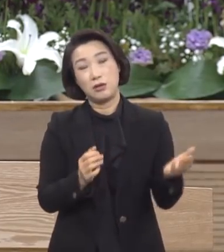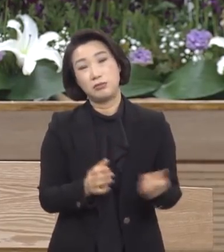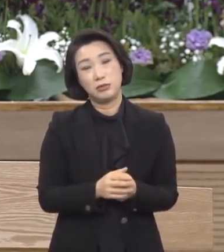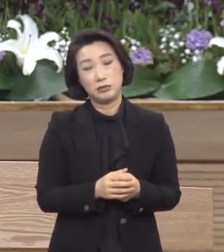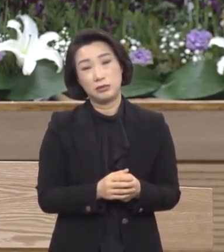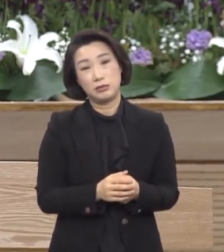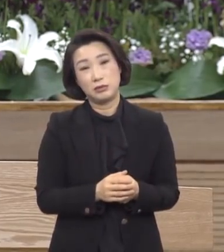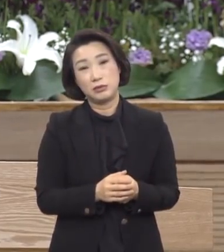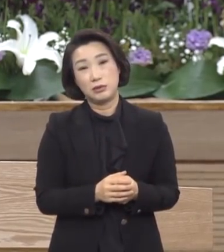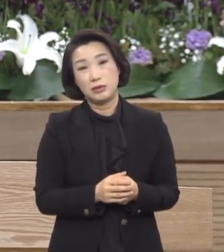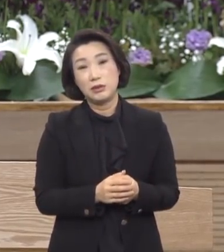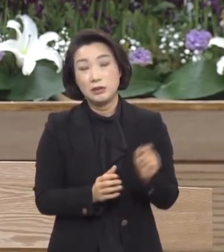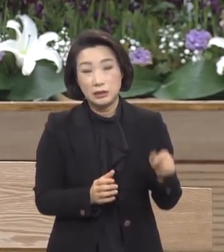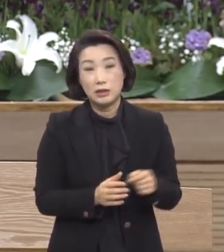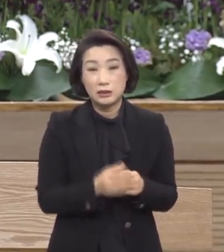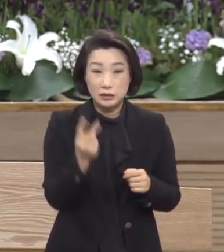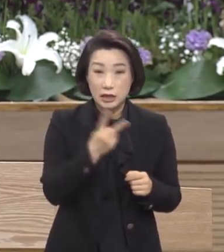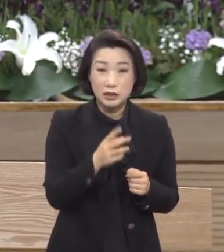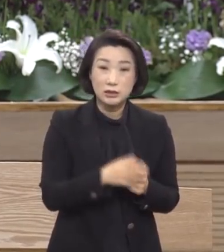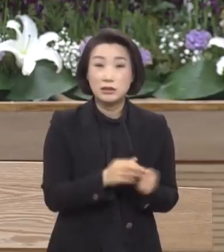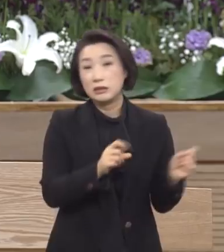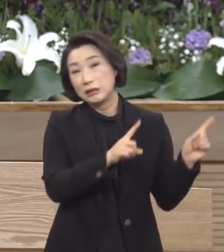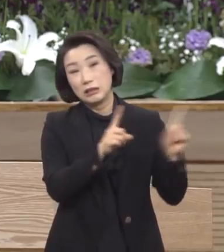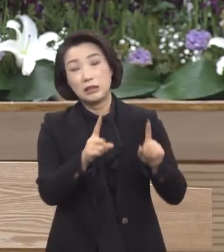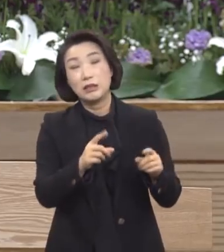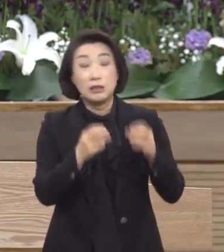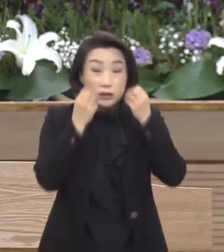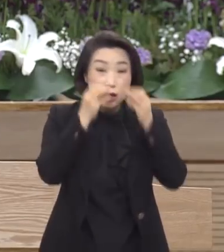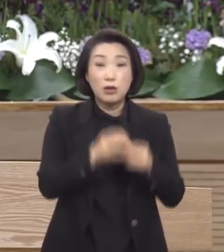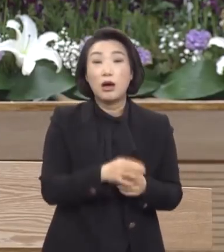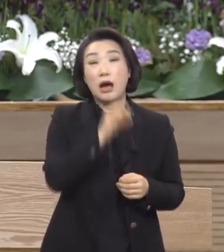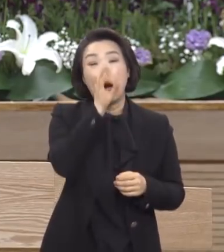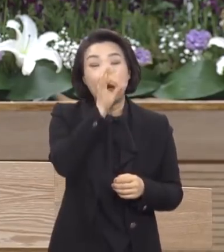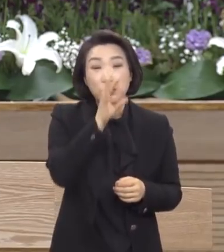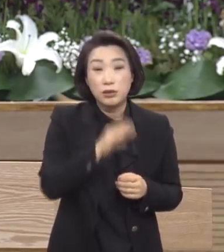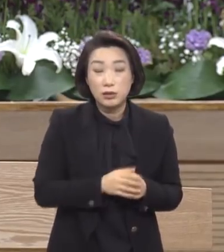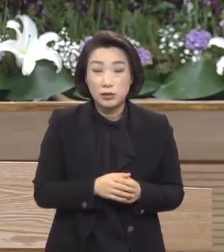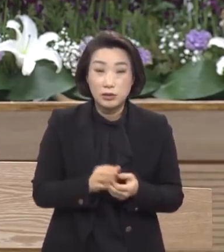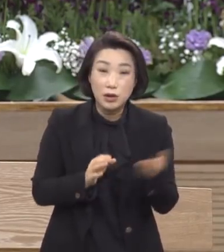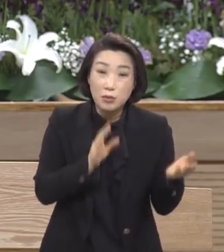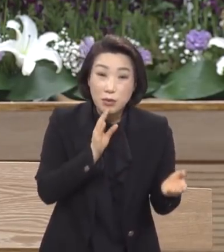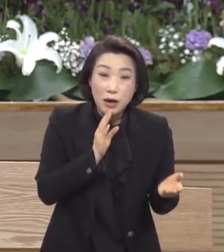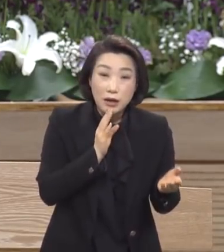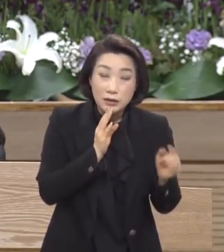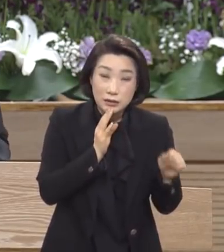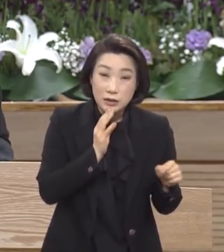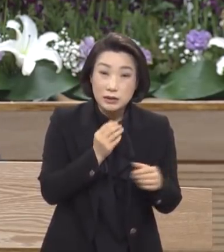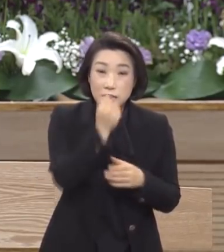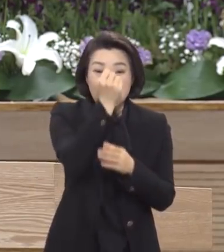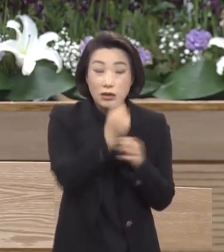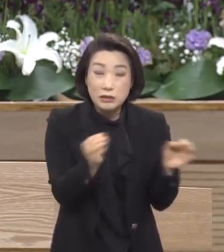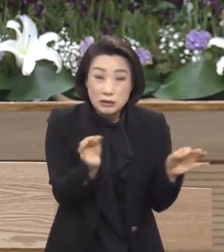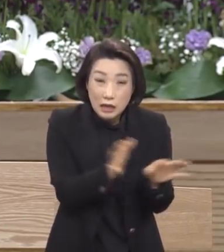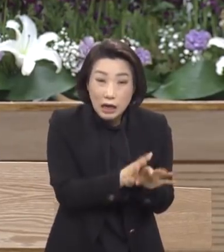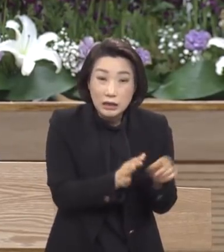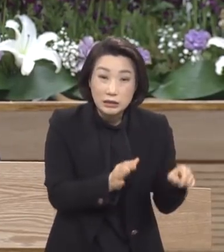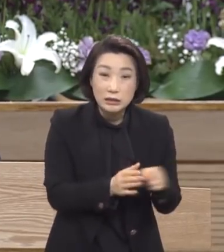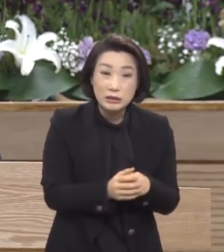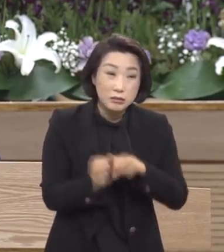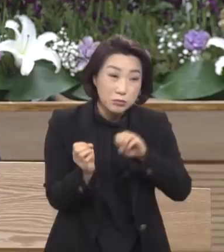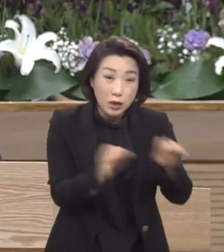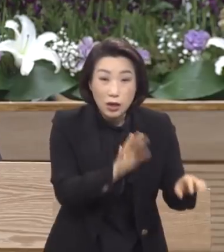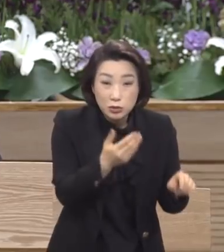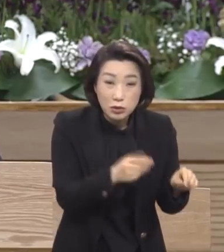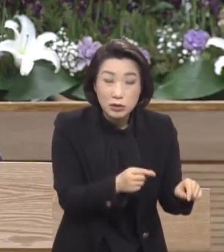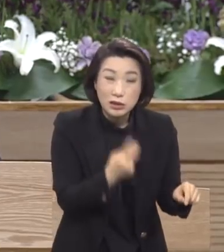썩은 것이고 다시 새롭게 할 수 없는 아주 썩어서 문드러져서 내비려야